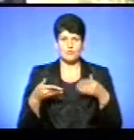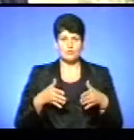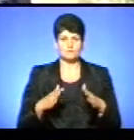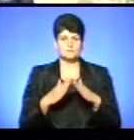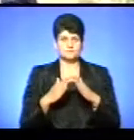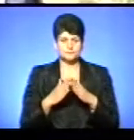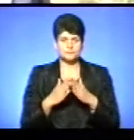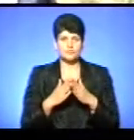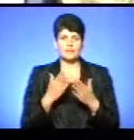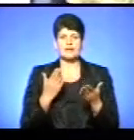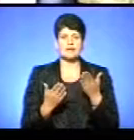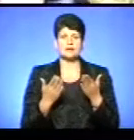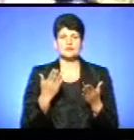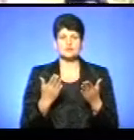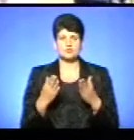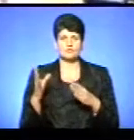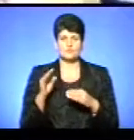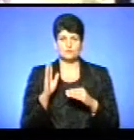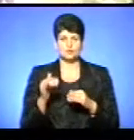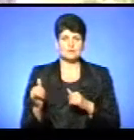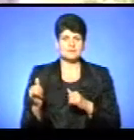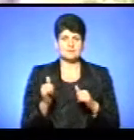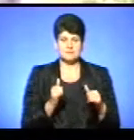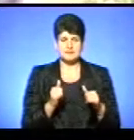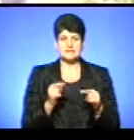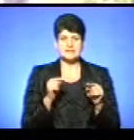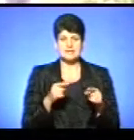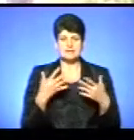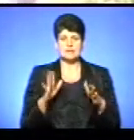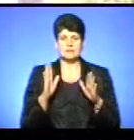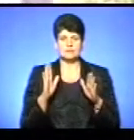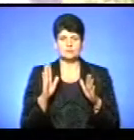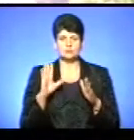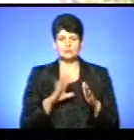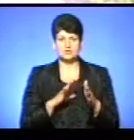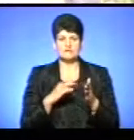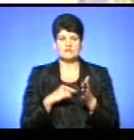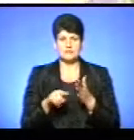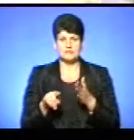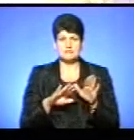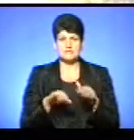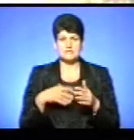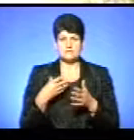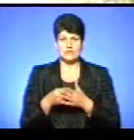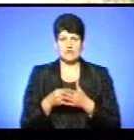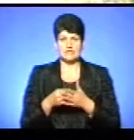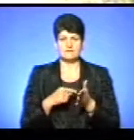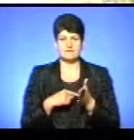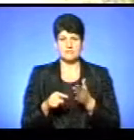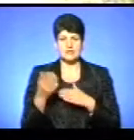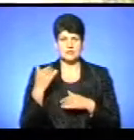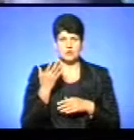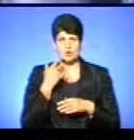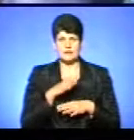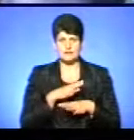відділеннях, якщо всі будуть забезпечені вже ті, які були виписані після своєї виписки раніше, коли не було